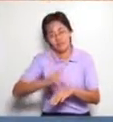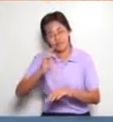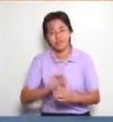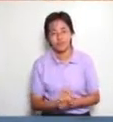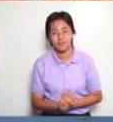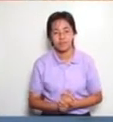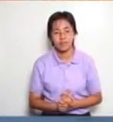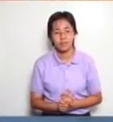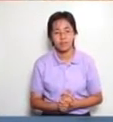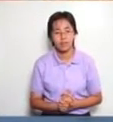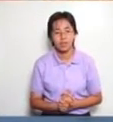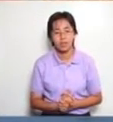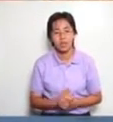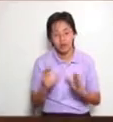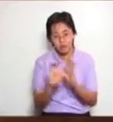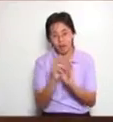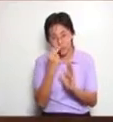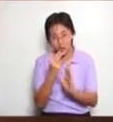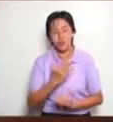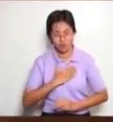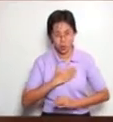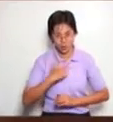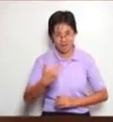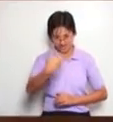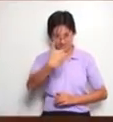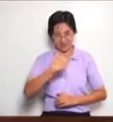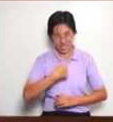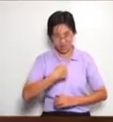นชัดแม้ ตอนนี้ตดภาพมาหาผมได้แล้ว